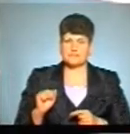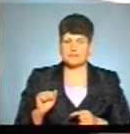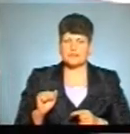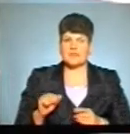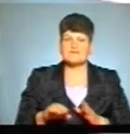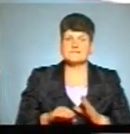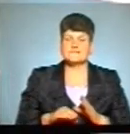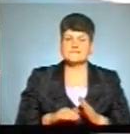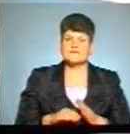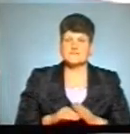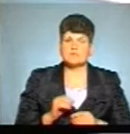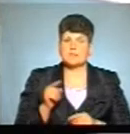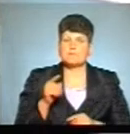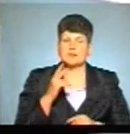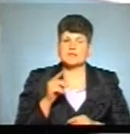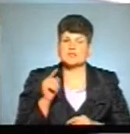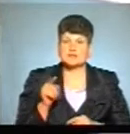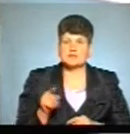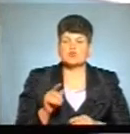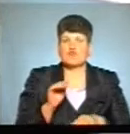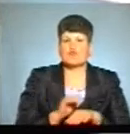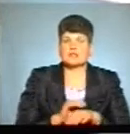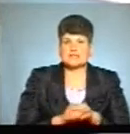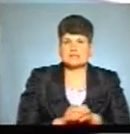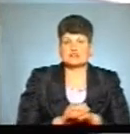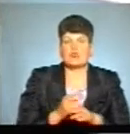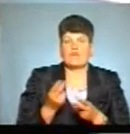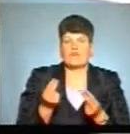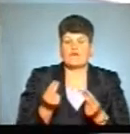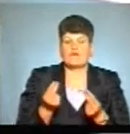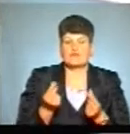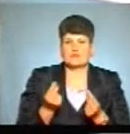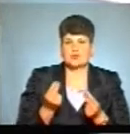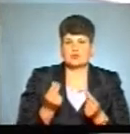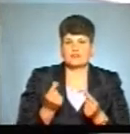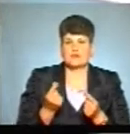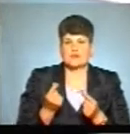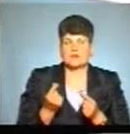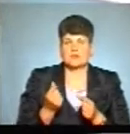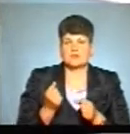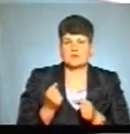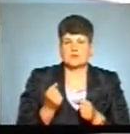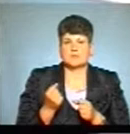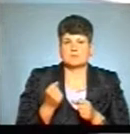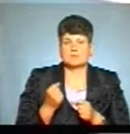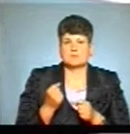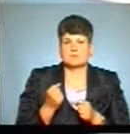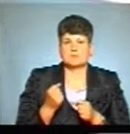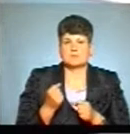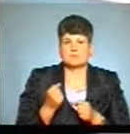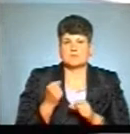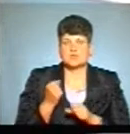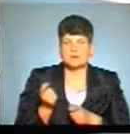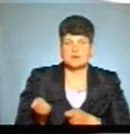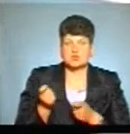вибори по мажоритарцям не передбачені тим, що ну, тобто, фактично фінансові мішки, тобто грошові мішки вони прийшли, там, не знаю,